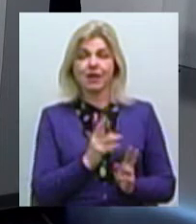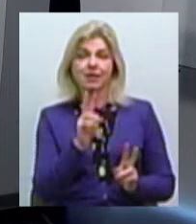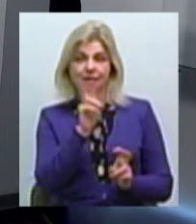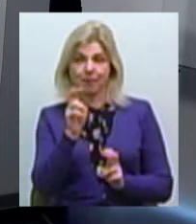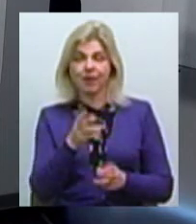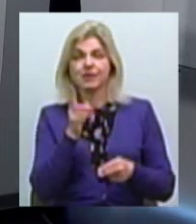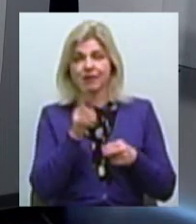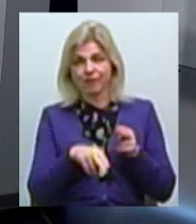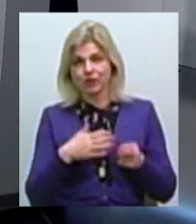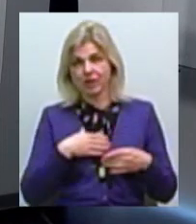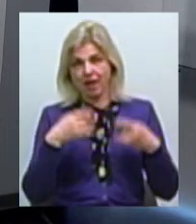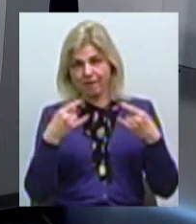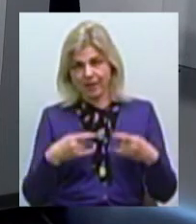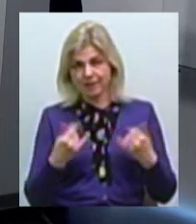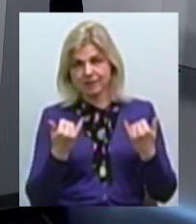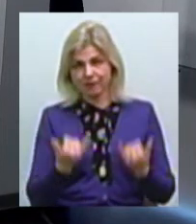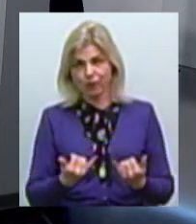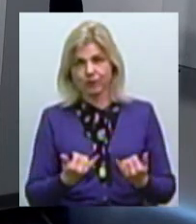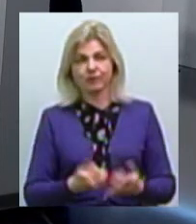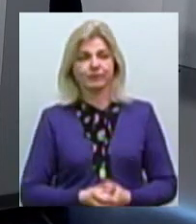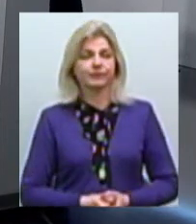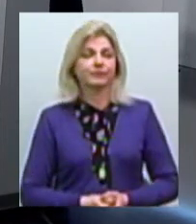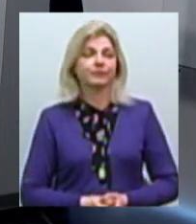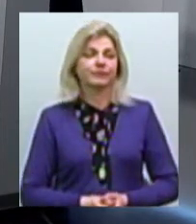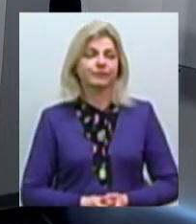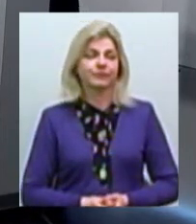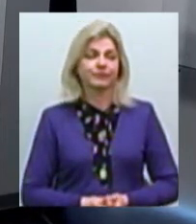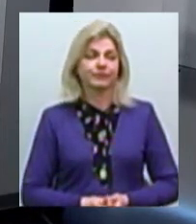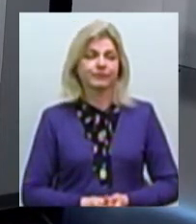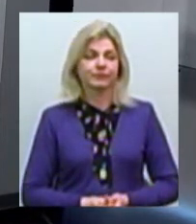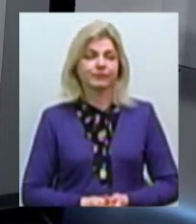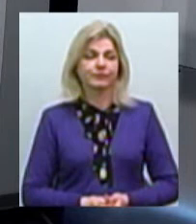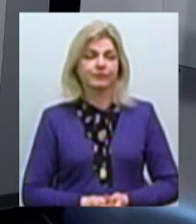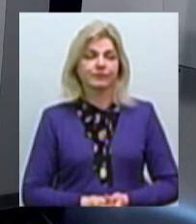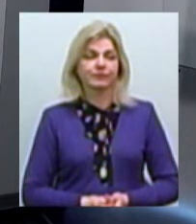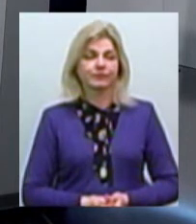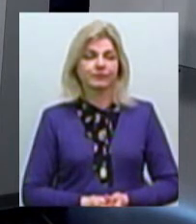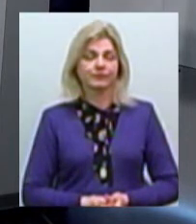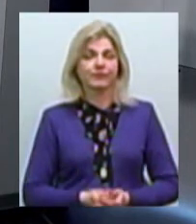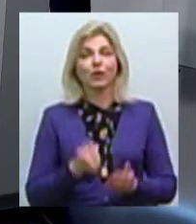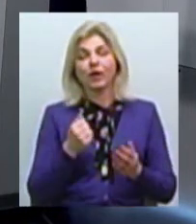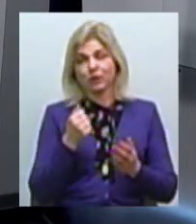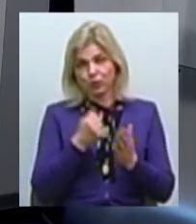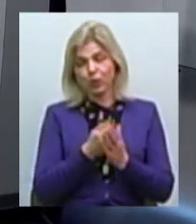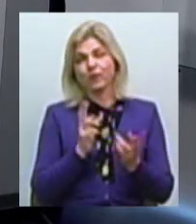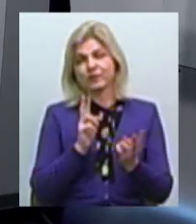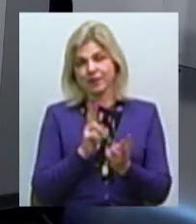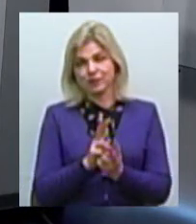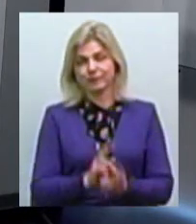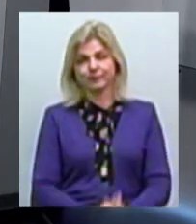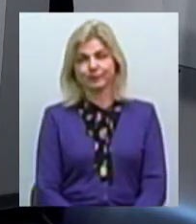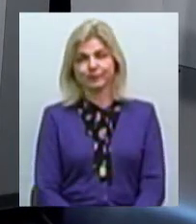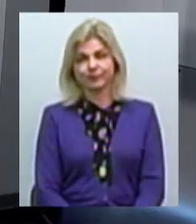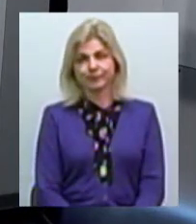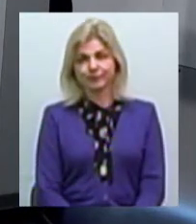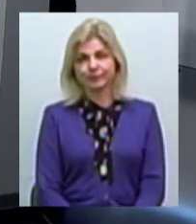завершим наш эфир сегодня крылами хэнкс углов у нас в студии а я к югу также наступна тема покажем и ступни